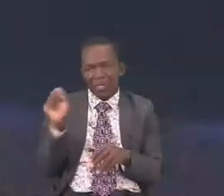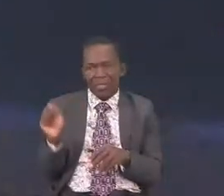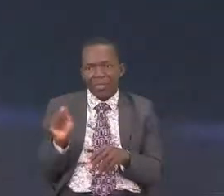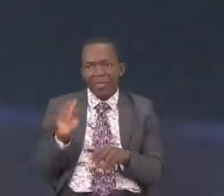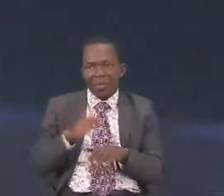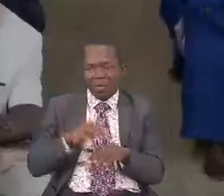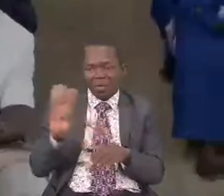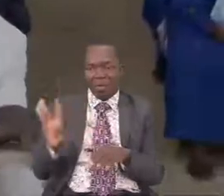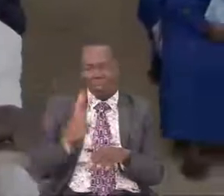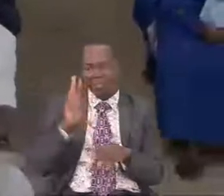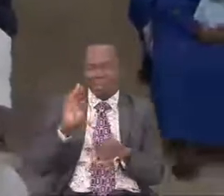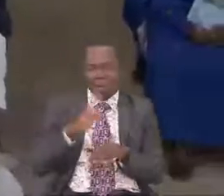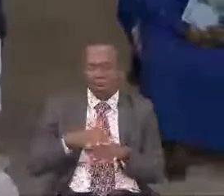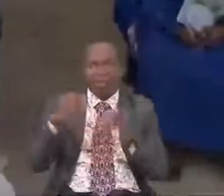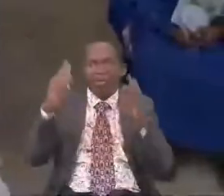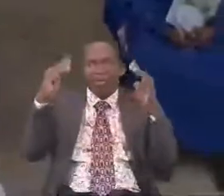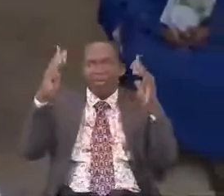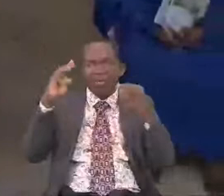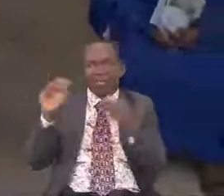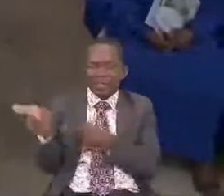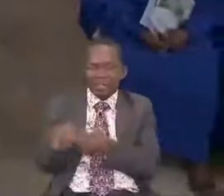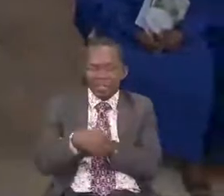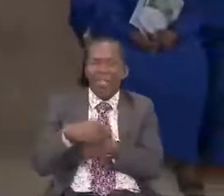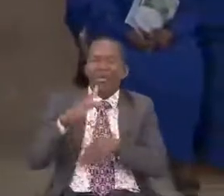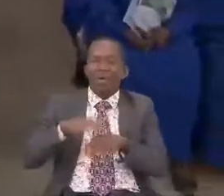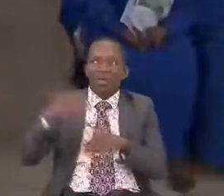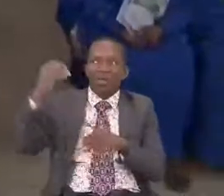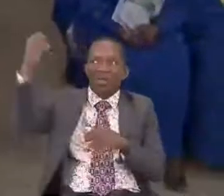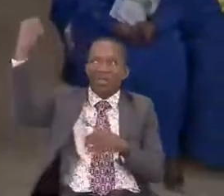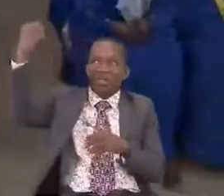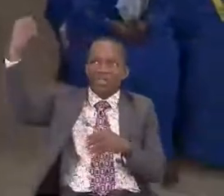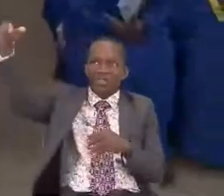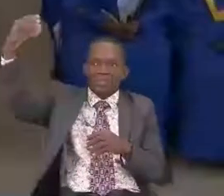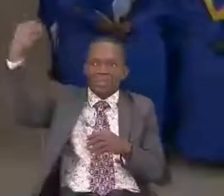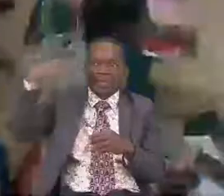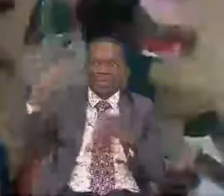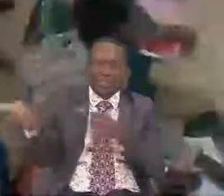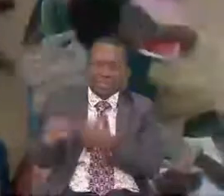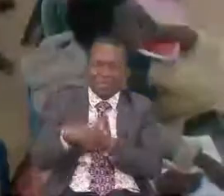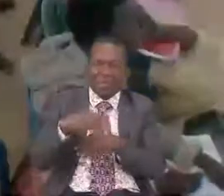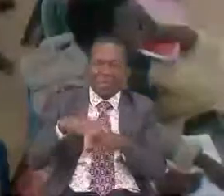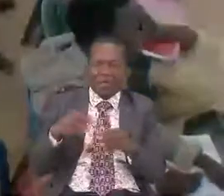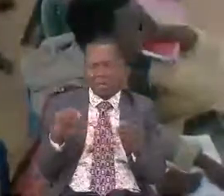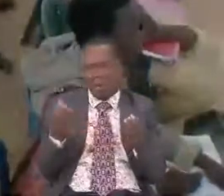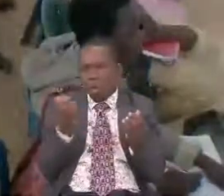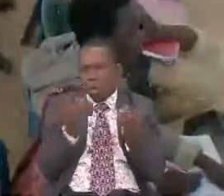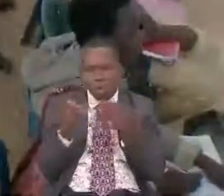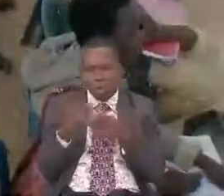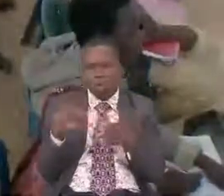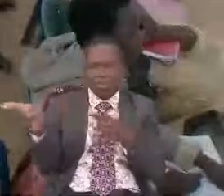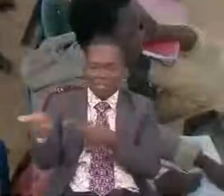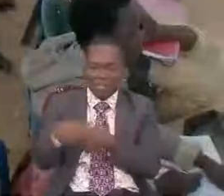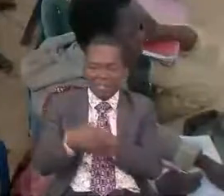en saison pluvieuse, dans les jours ensoleillés, ou bien les jours de poussière, ou les